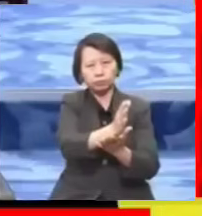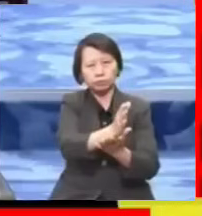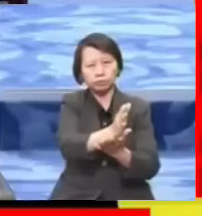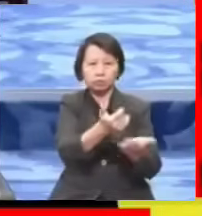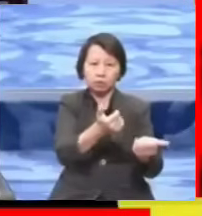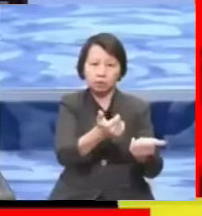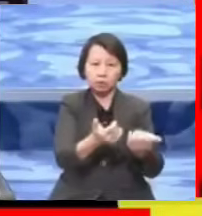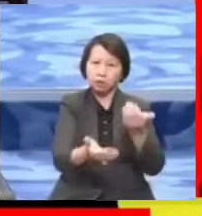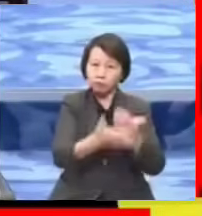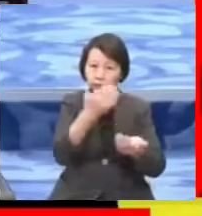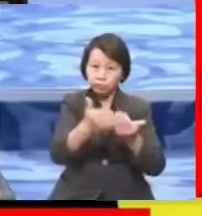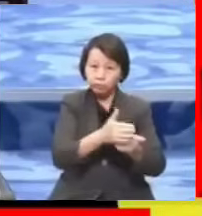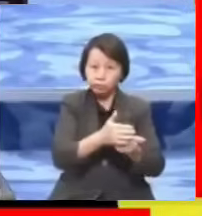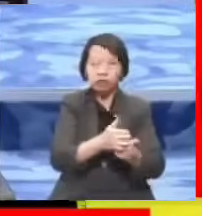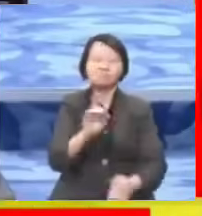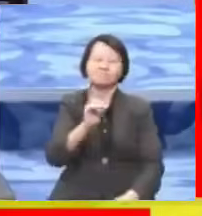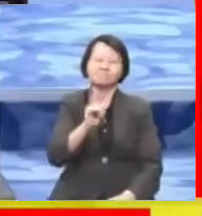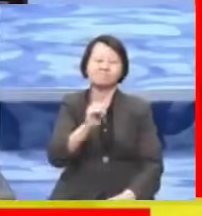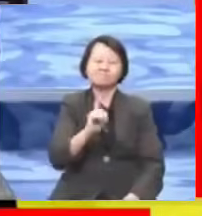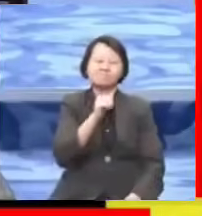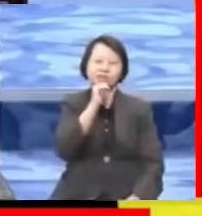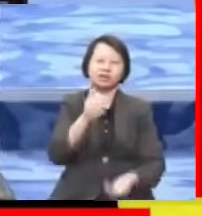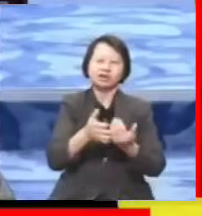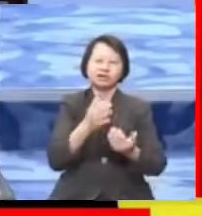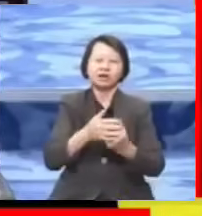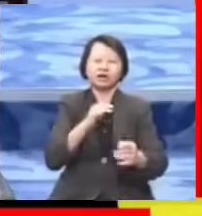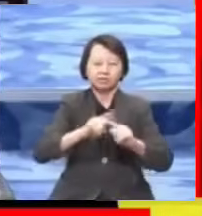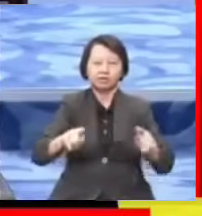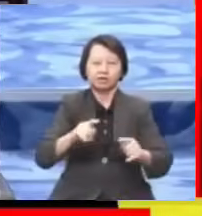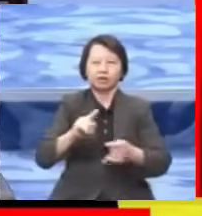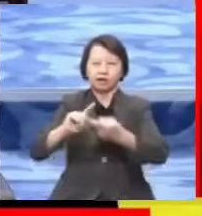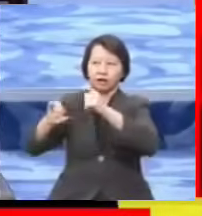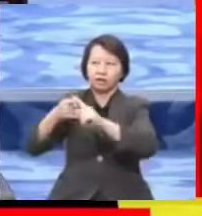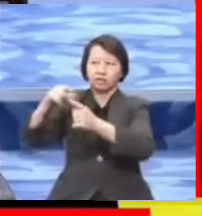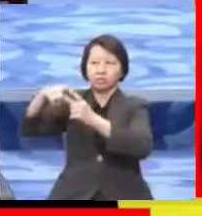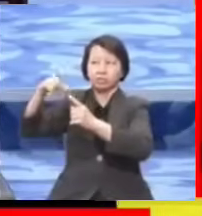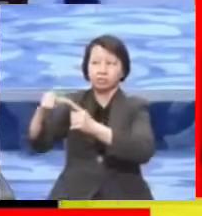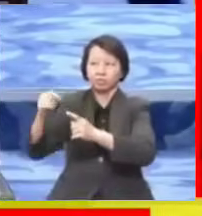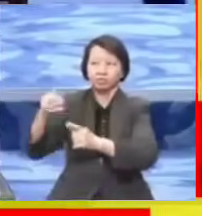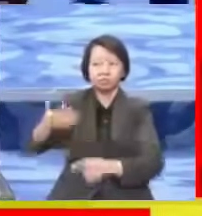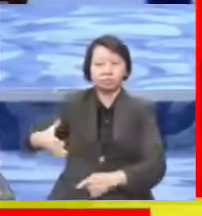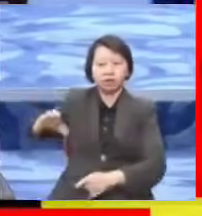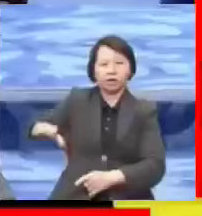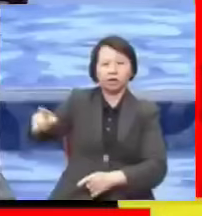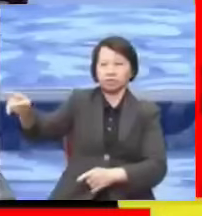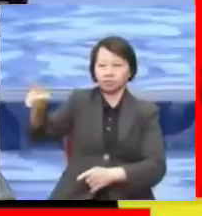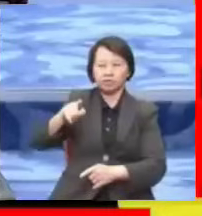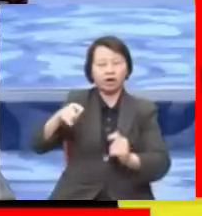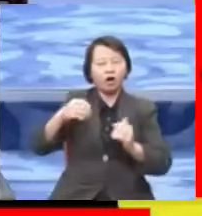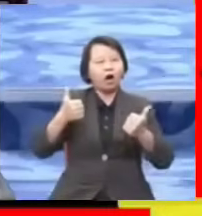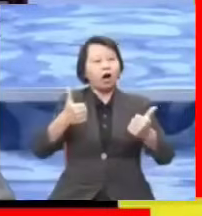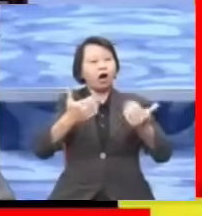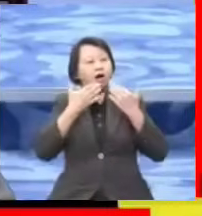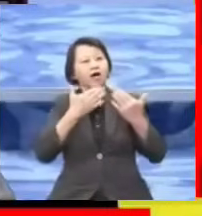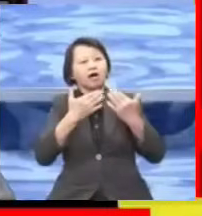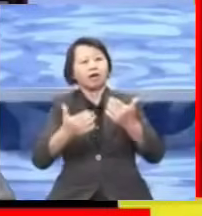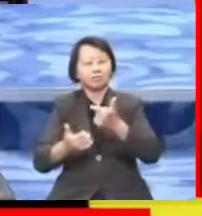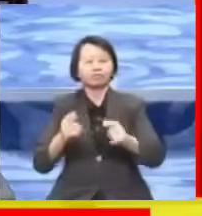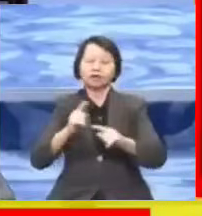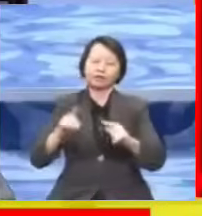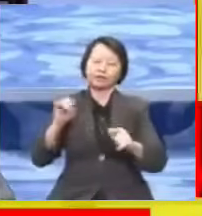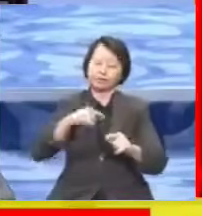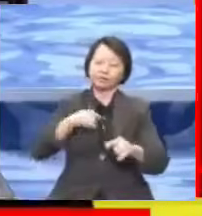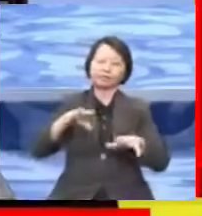ia mudah? Tidak. Memang dihargai oleh rakan-rakan kita di Pakistan dan di Bangladesh. Tetapi saya